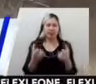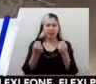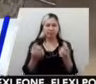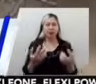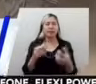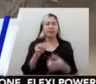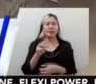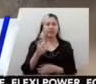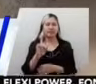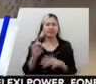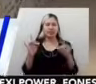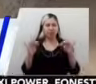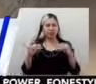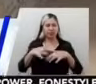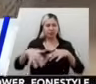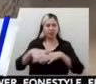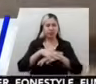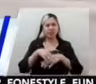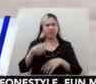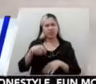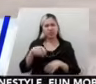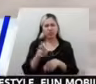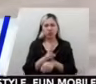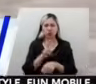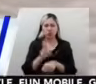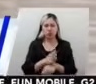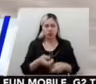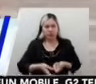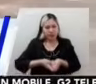Kinailangan na ngang gumamit ng payloader para malinis ito.